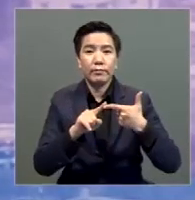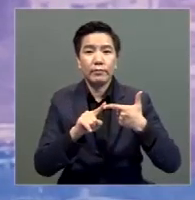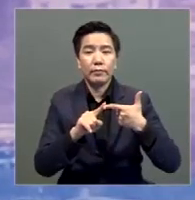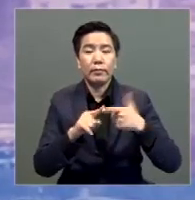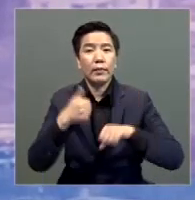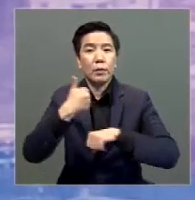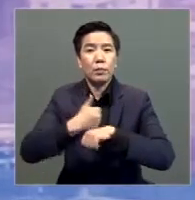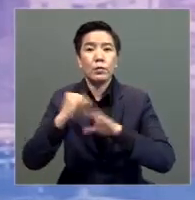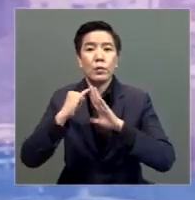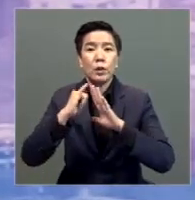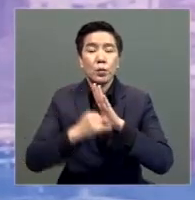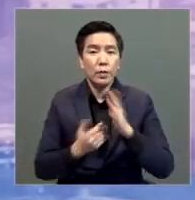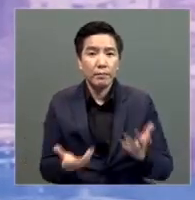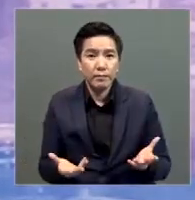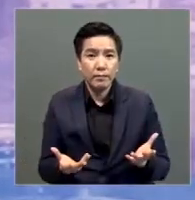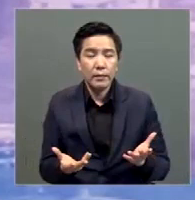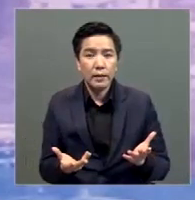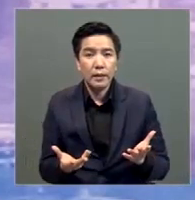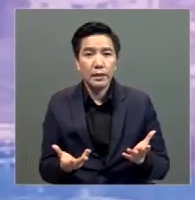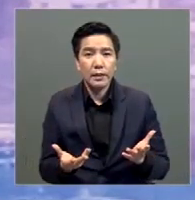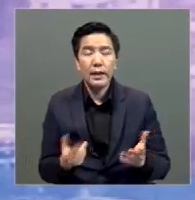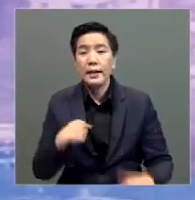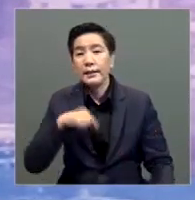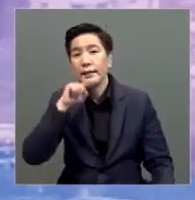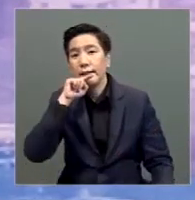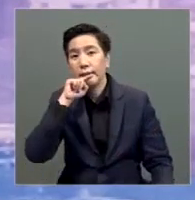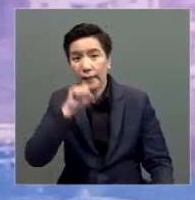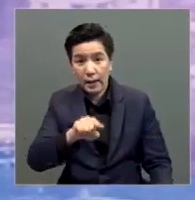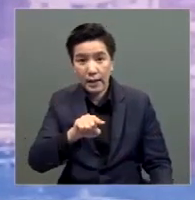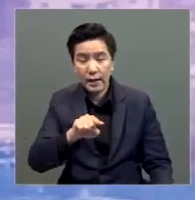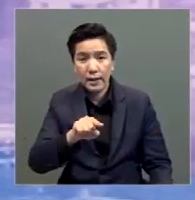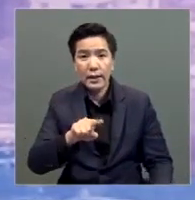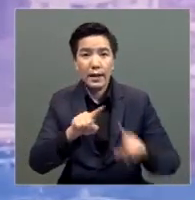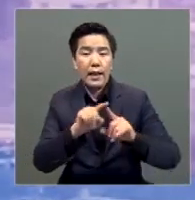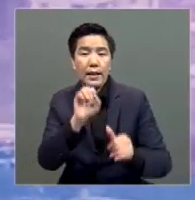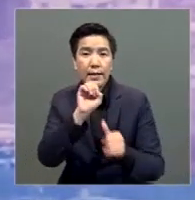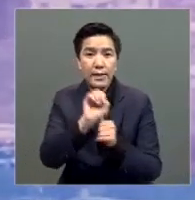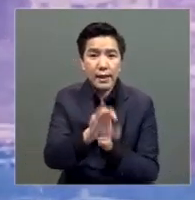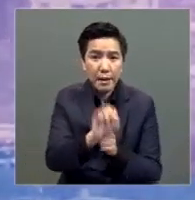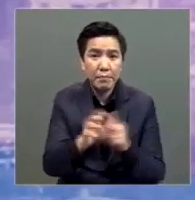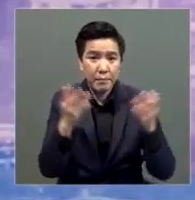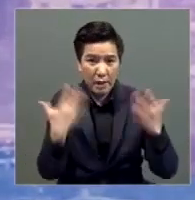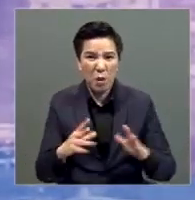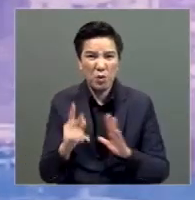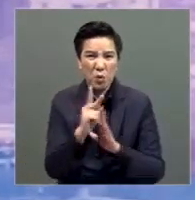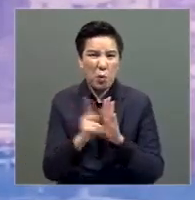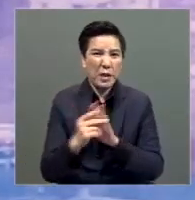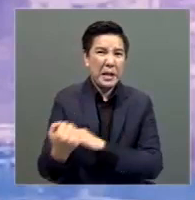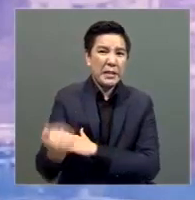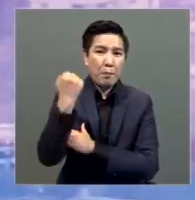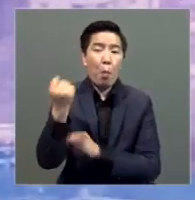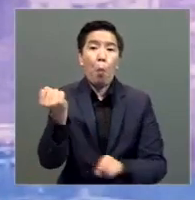ผู้ว่าราชการจังหวัดได้ออกคำสั่งหรือออกคำแนะนำอะไรที่เข้มงวดกว่